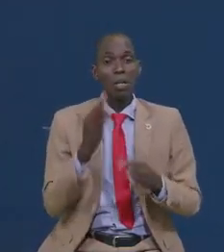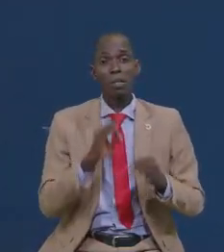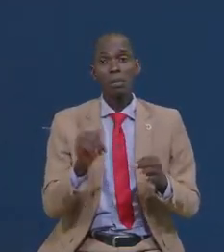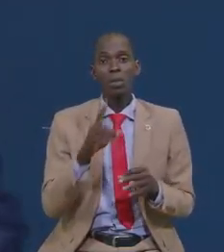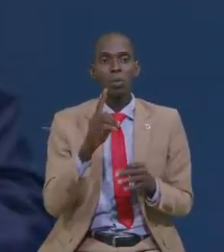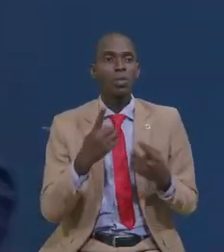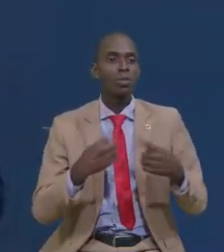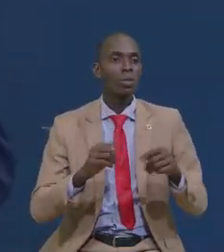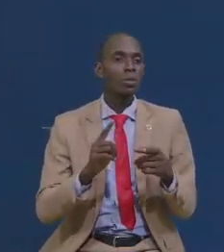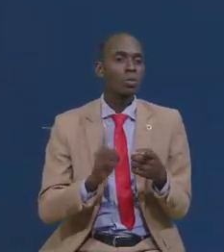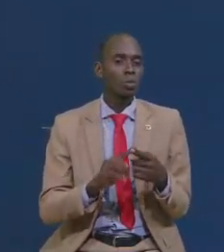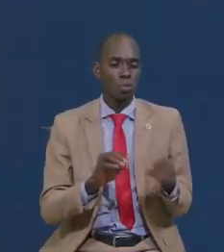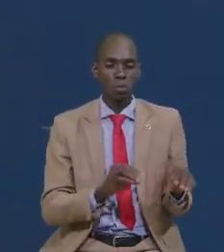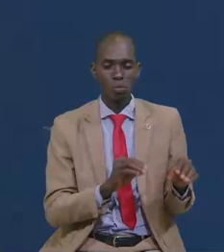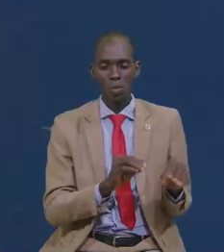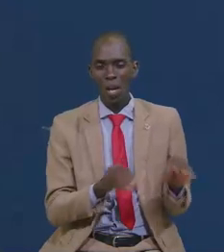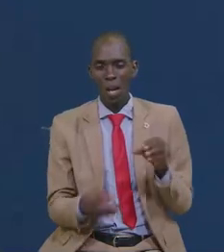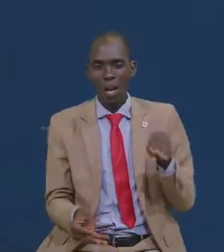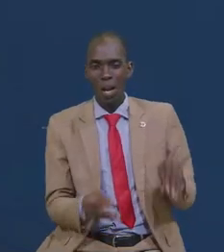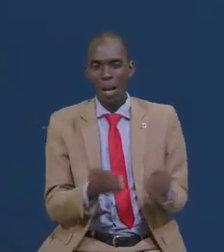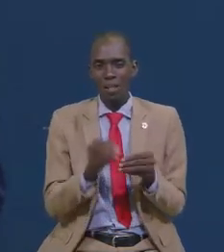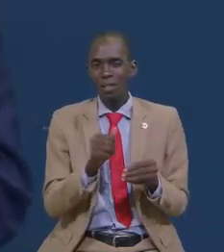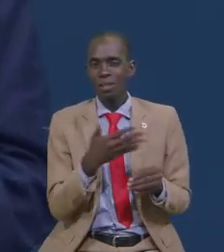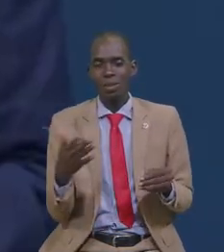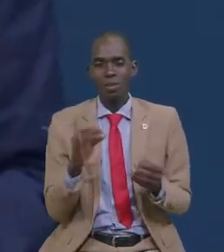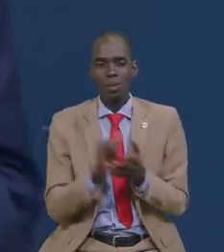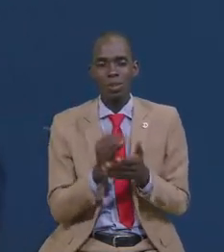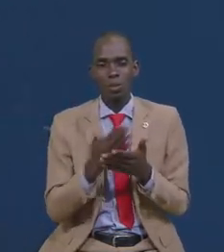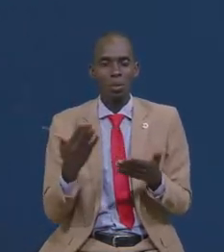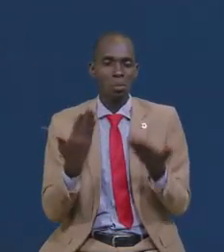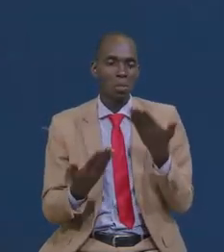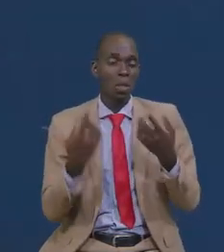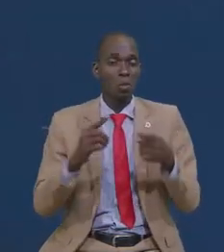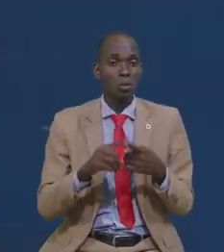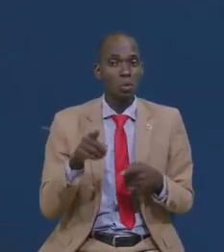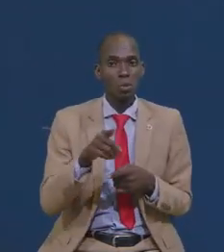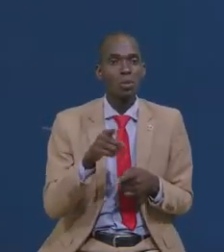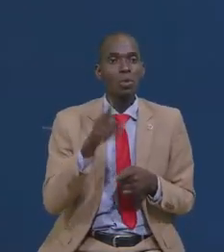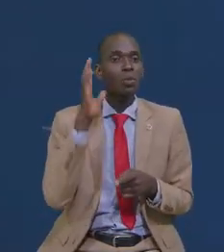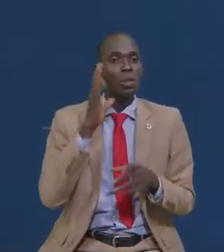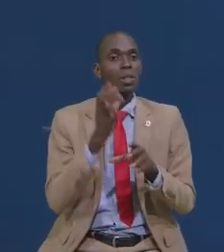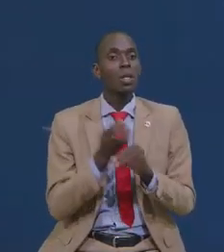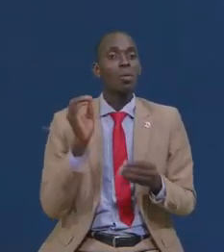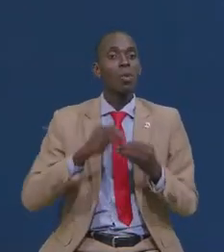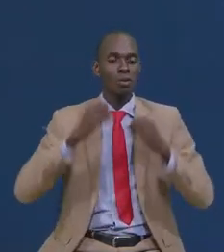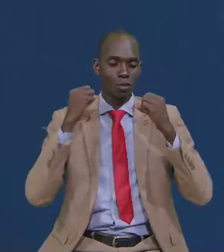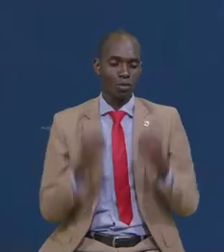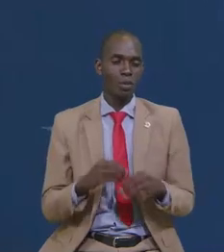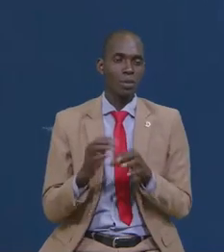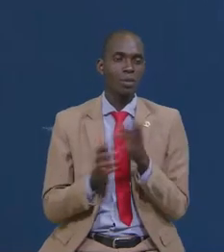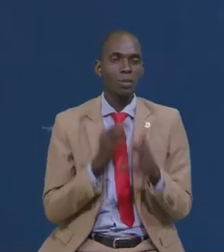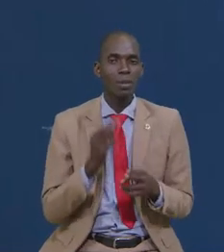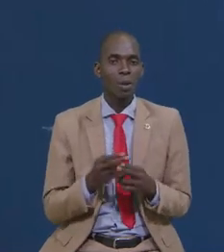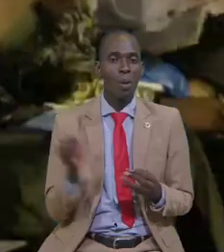vous buvez de l'eau. Si quelqu'un essaie de vous empoisonner, que ceci arrive, vous deviendrez de plus en plus